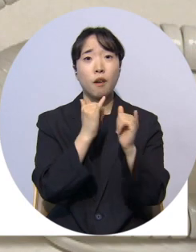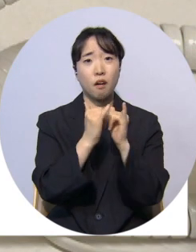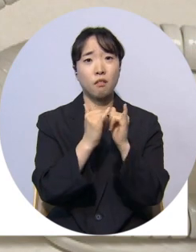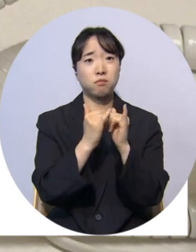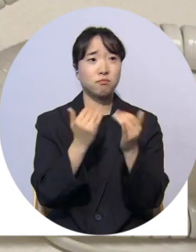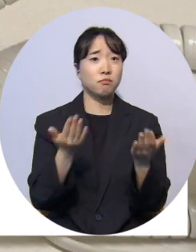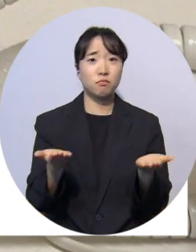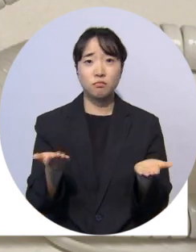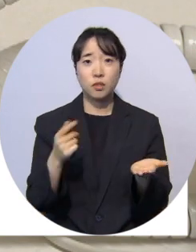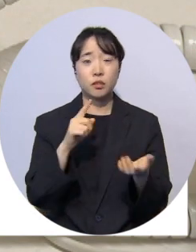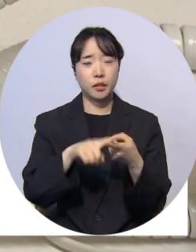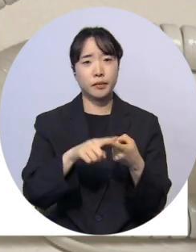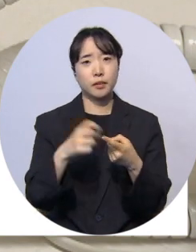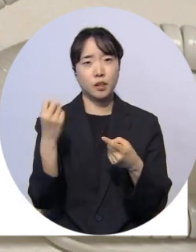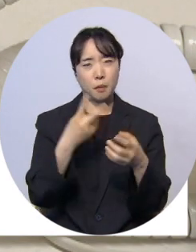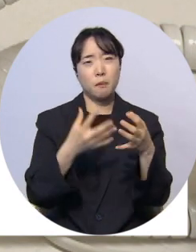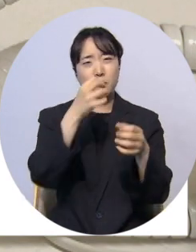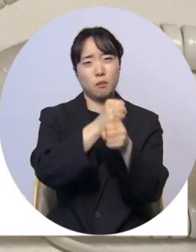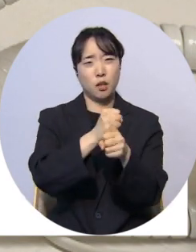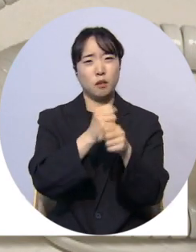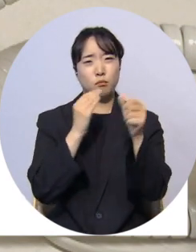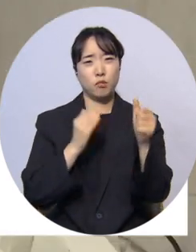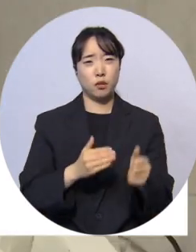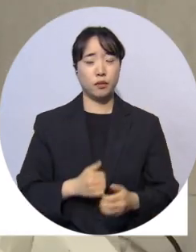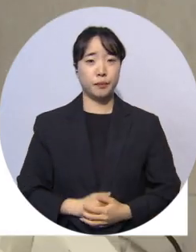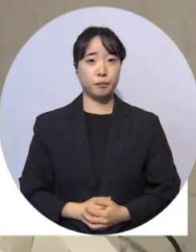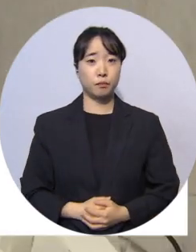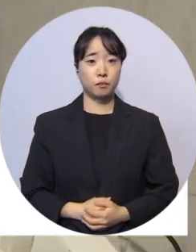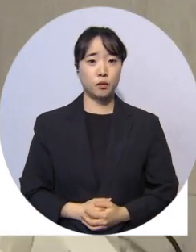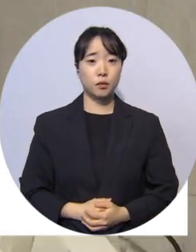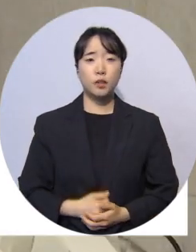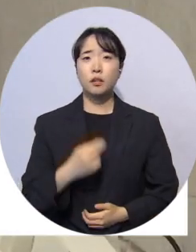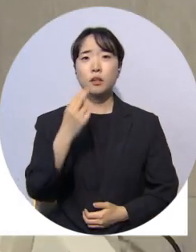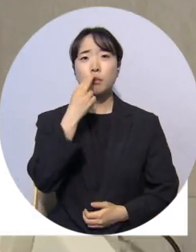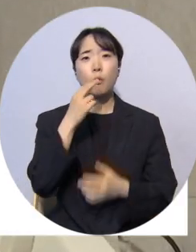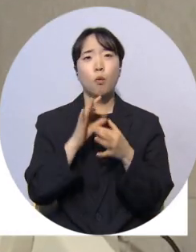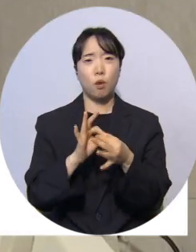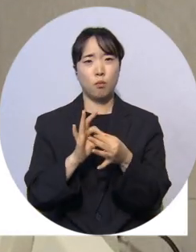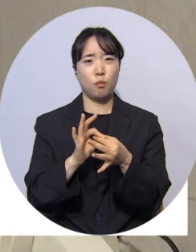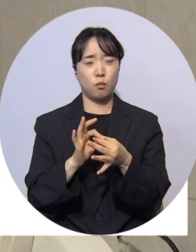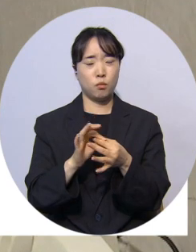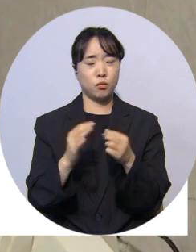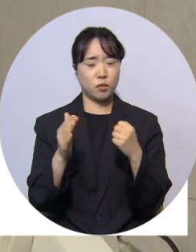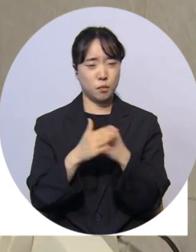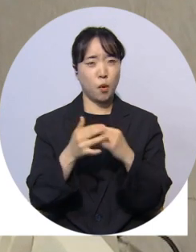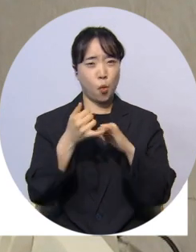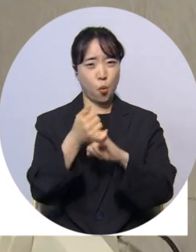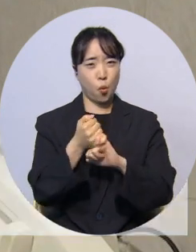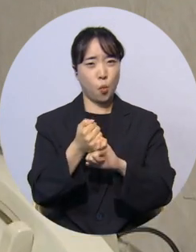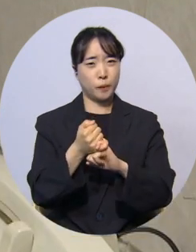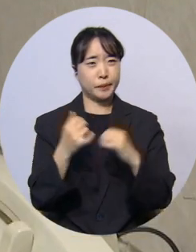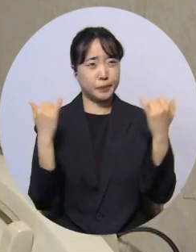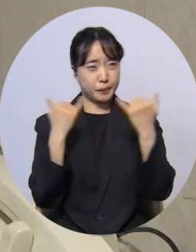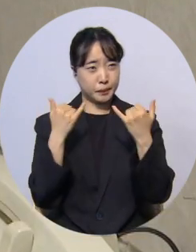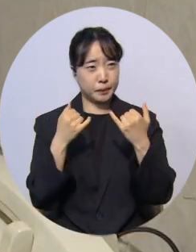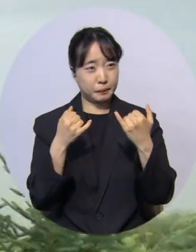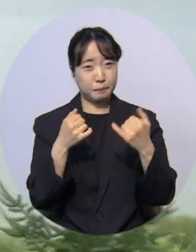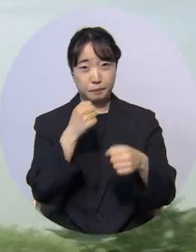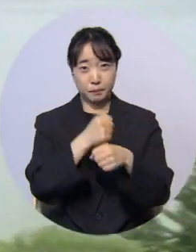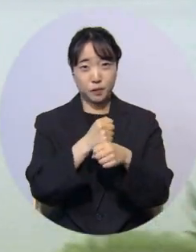우리 국민의 생명 안전과 직결되는 인도주의적 사안임 통신선을 복구해 사전에 통보하라 강조한